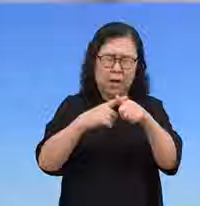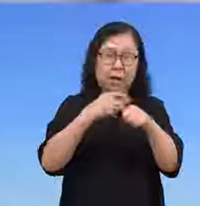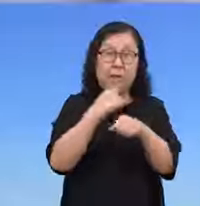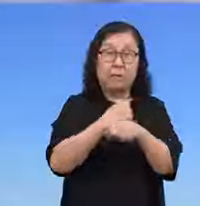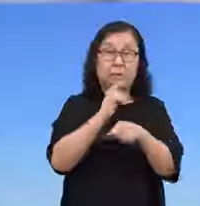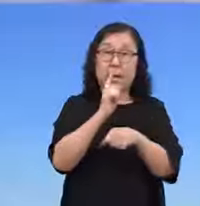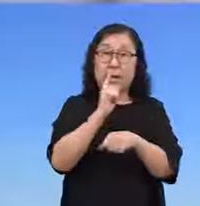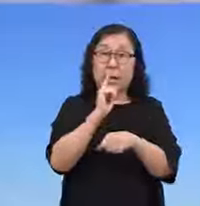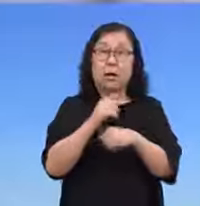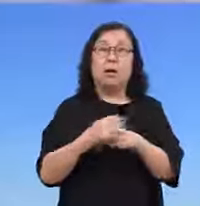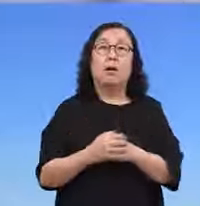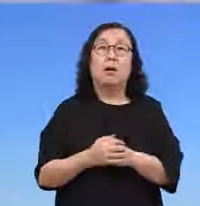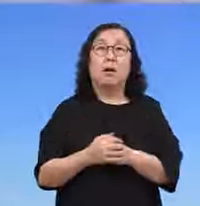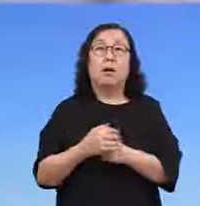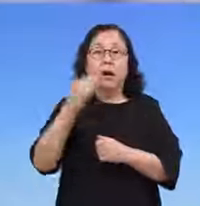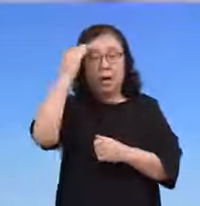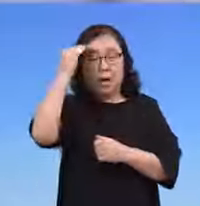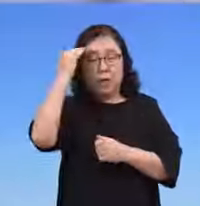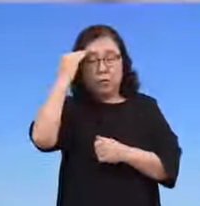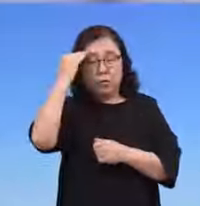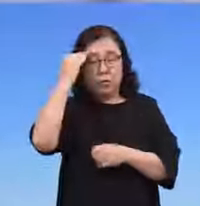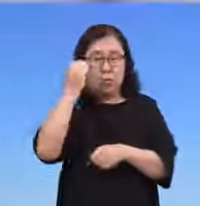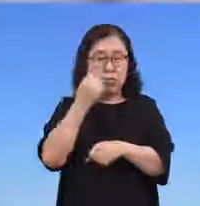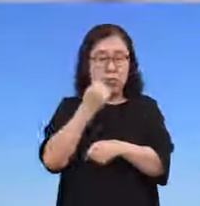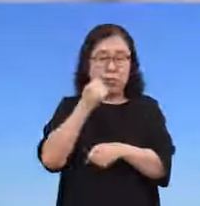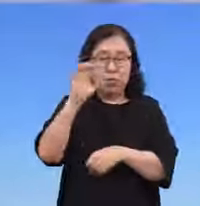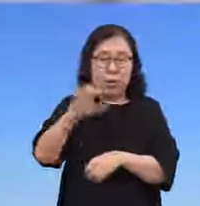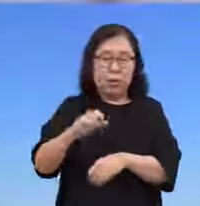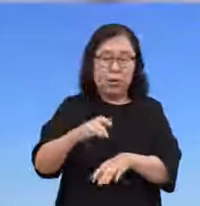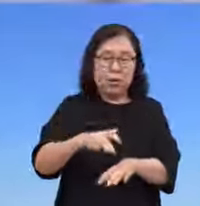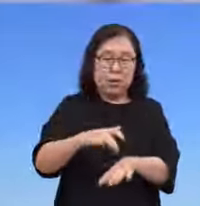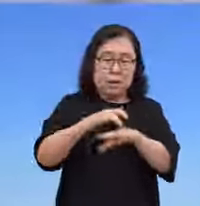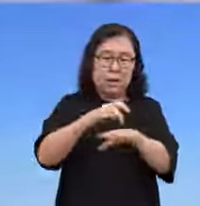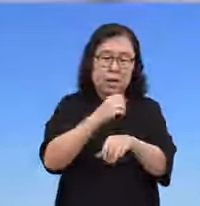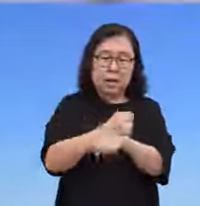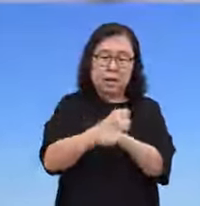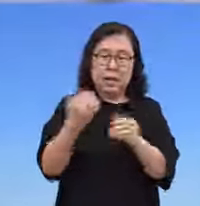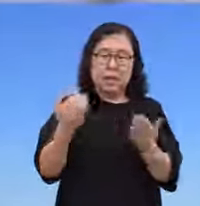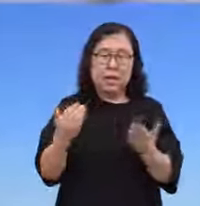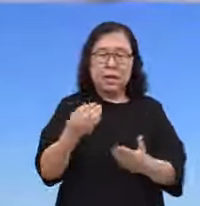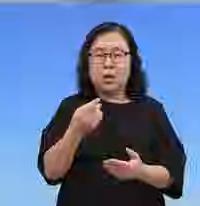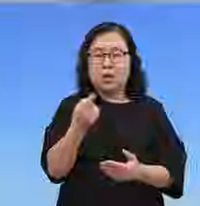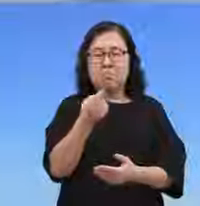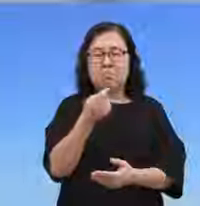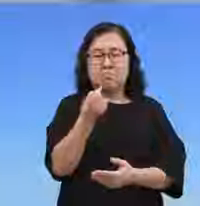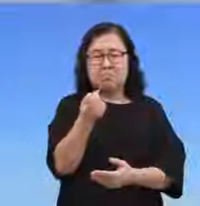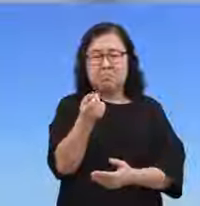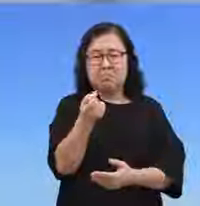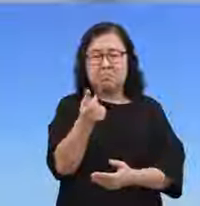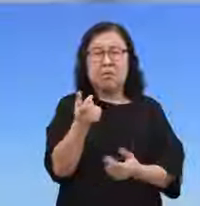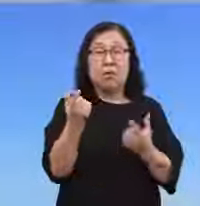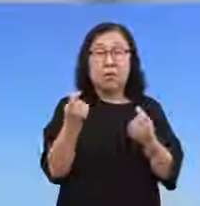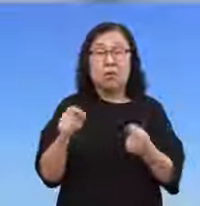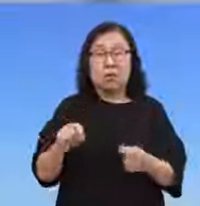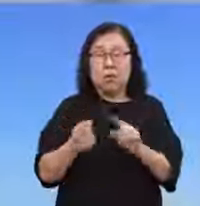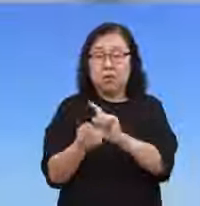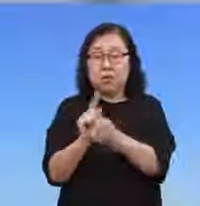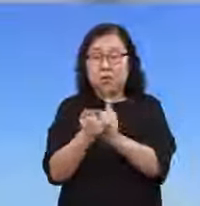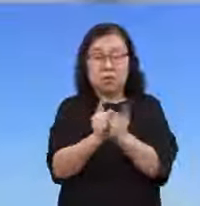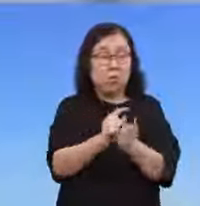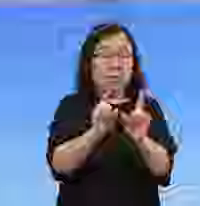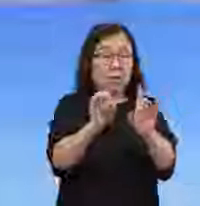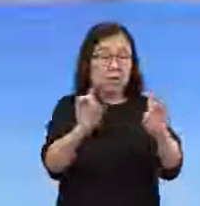비아냥거리는 말이긴 하지만요, 한국에서는 사탄이 할 일이 별로 없을 것 같아요. 뭐 자기들끼리